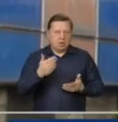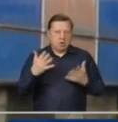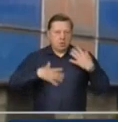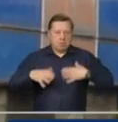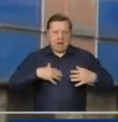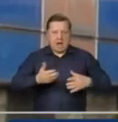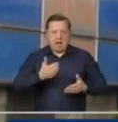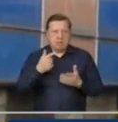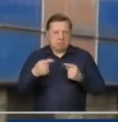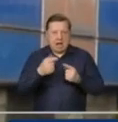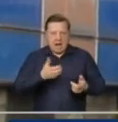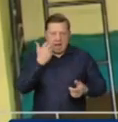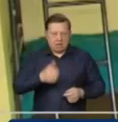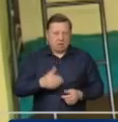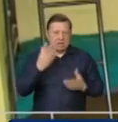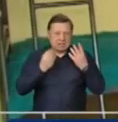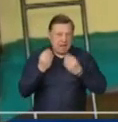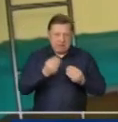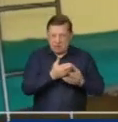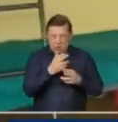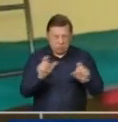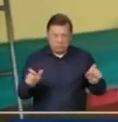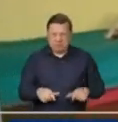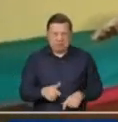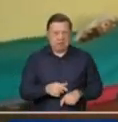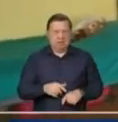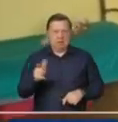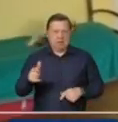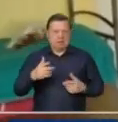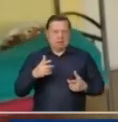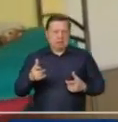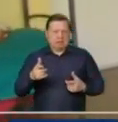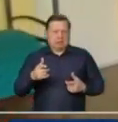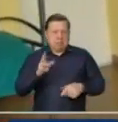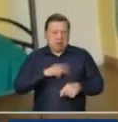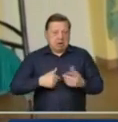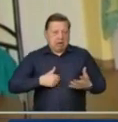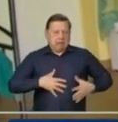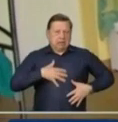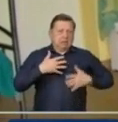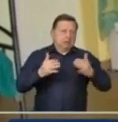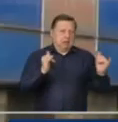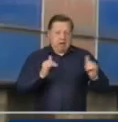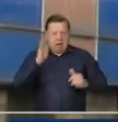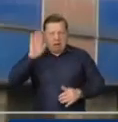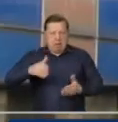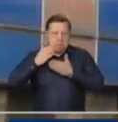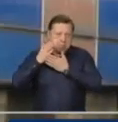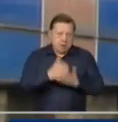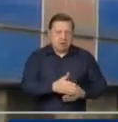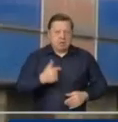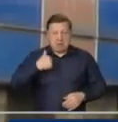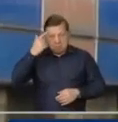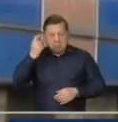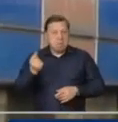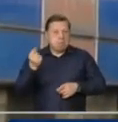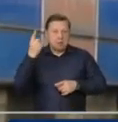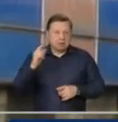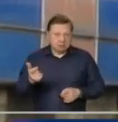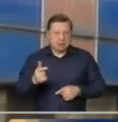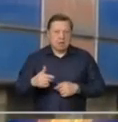podstawowe. Tam nie było w domu zabawek. Sytuacja dziecka zrobiła na policjantach ogromne wrażenie, dlatego postanowili mu pomóc. Wpadłem na pomysł,